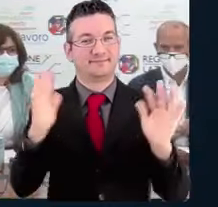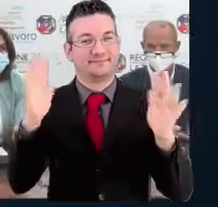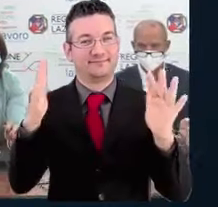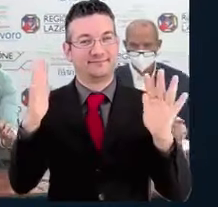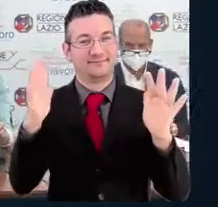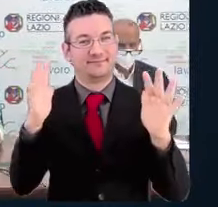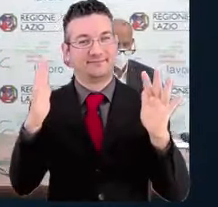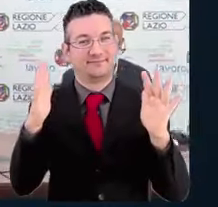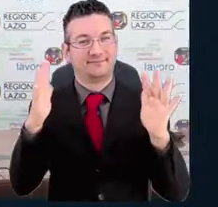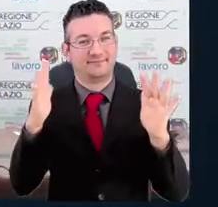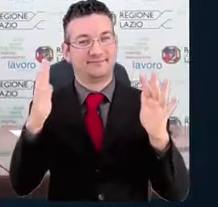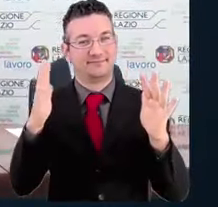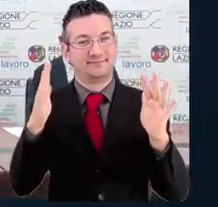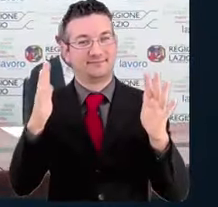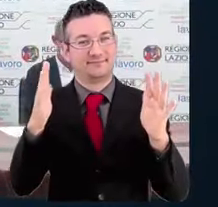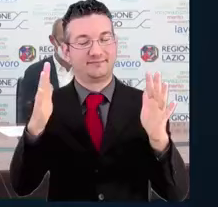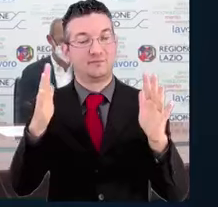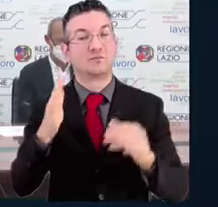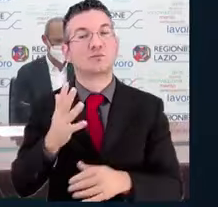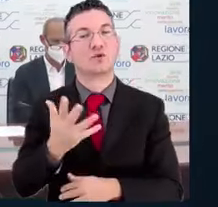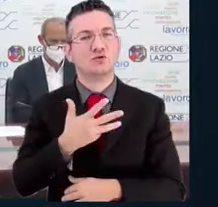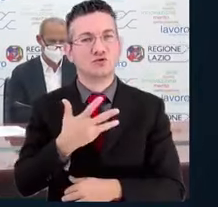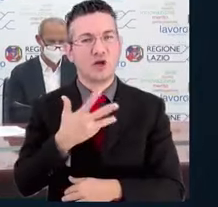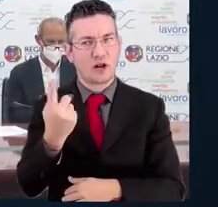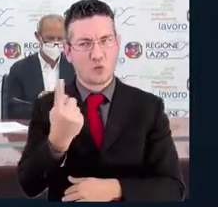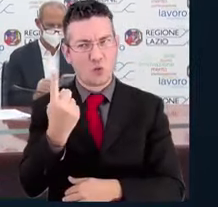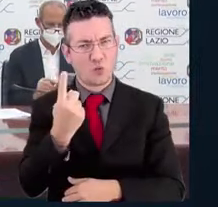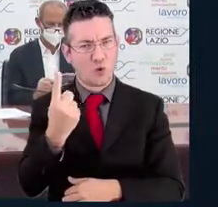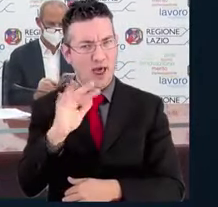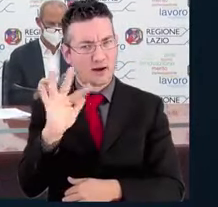c'era qualcun altro